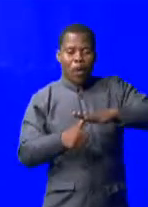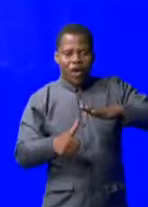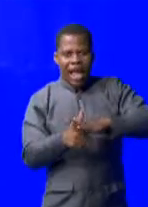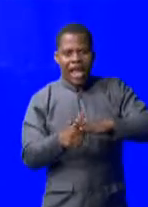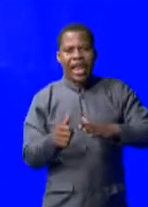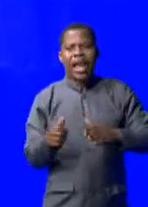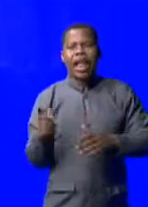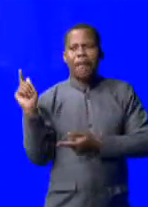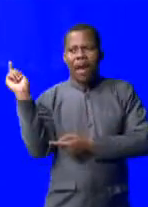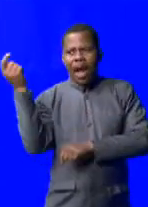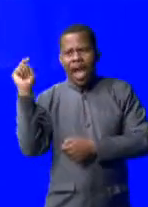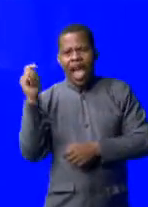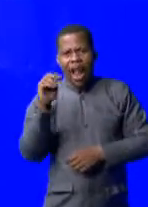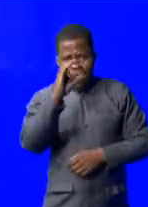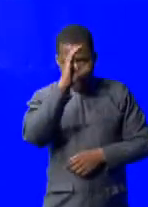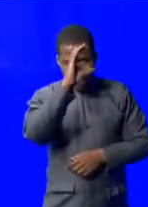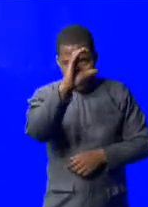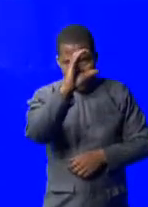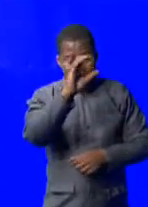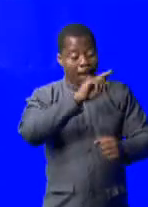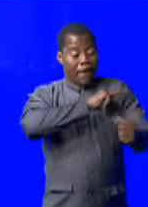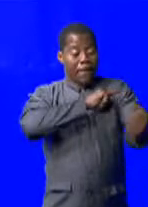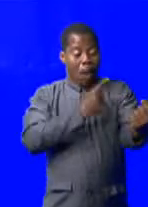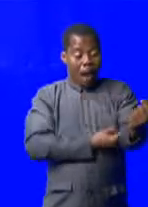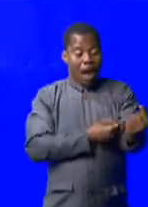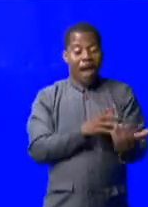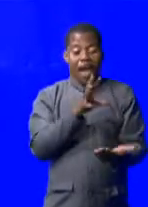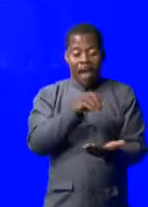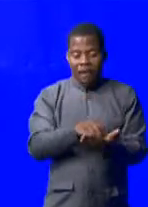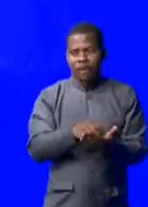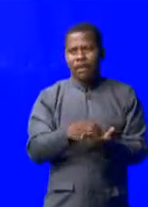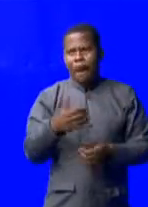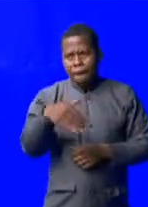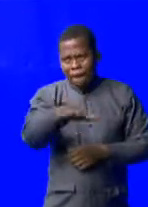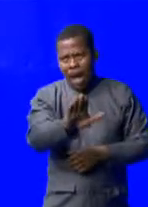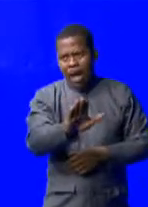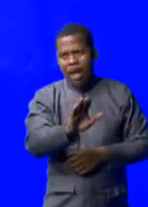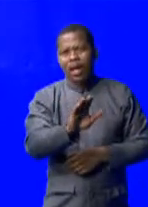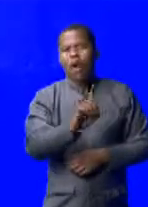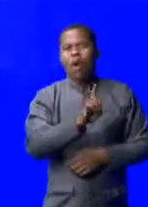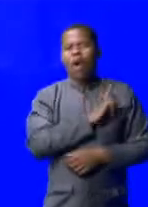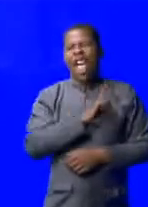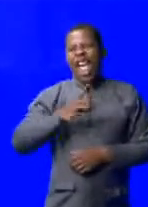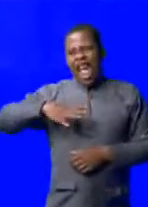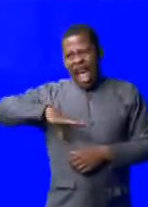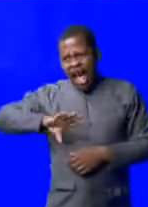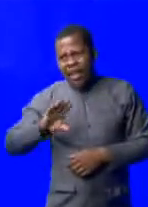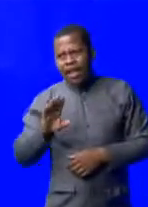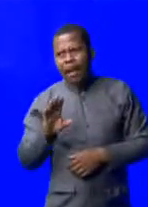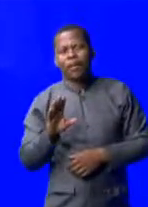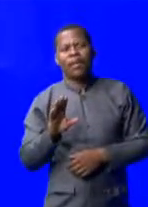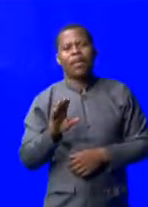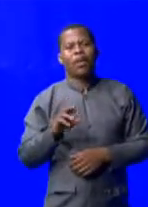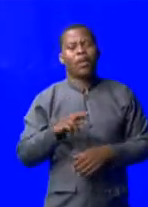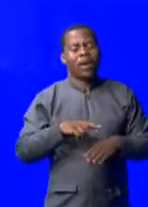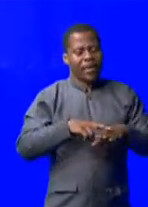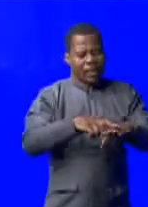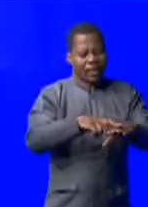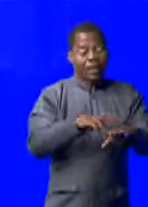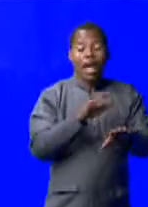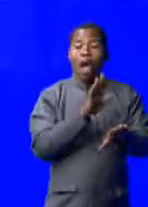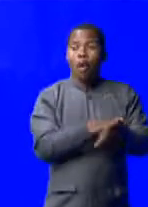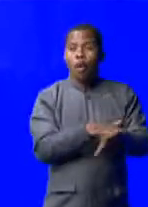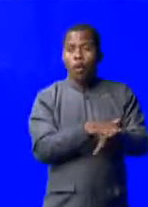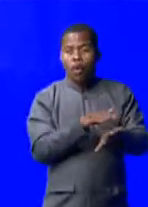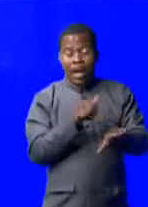silo sikhulu abe khona ngoba bobabe shifu kumbe lokunye kuthi abangathi bona bakhona lokukhulumeleka silo sikhulu